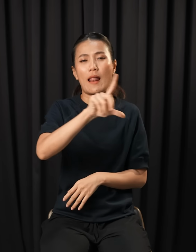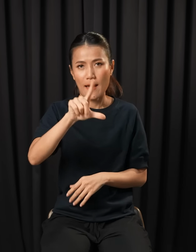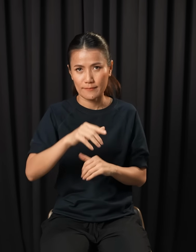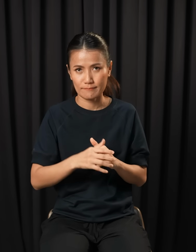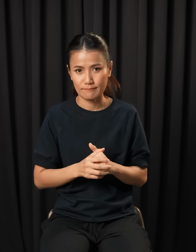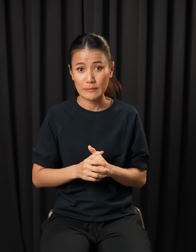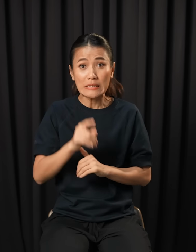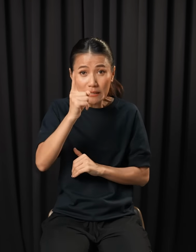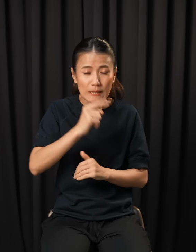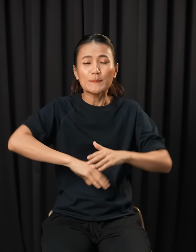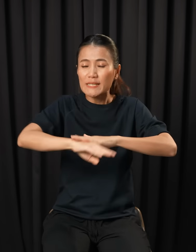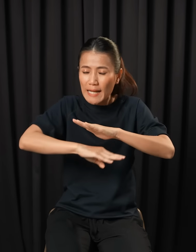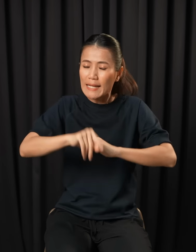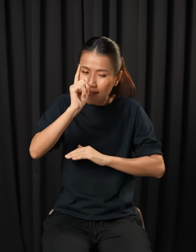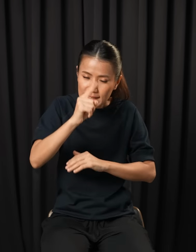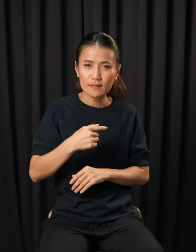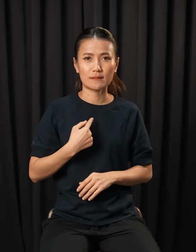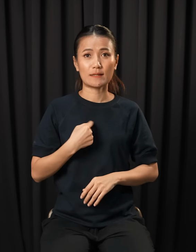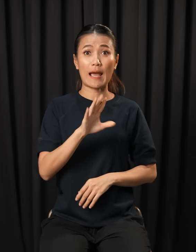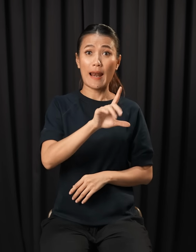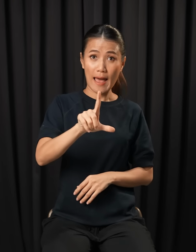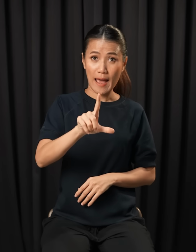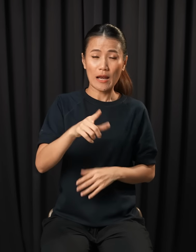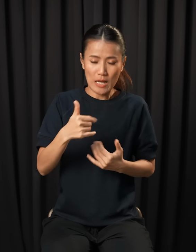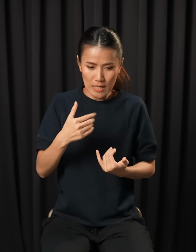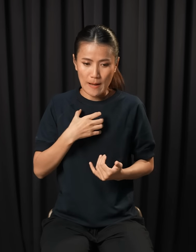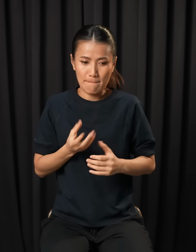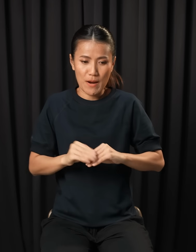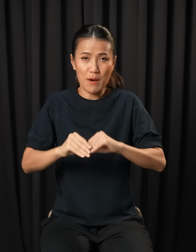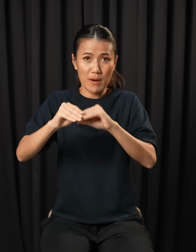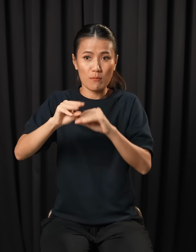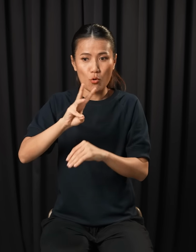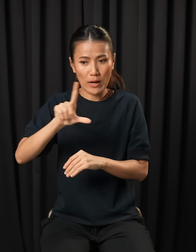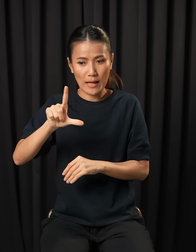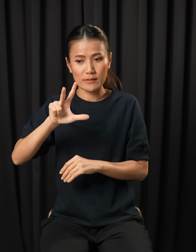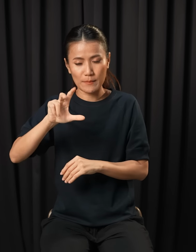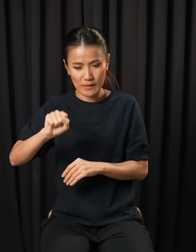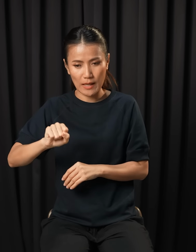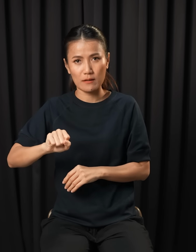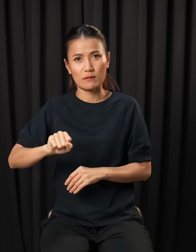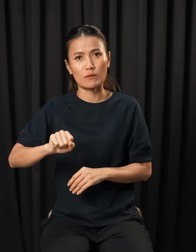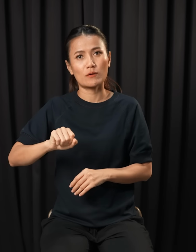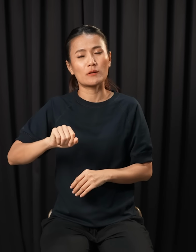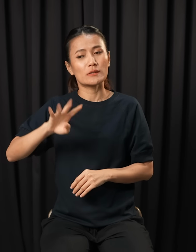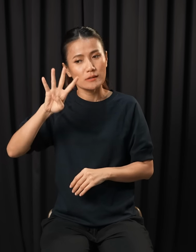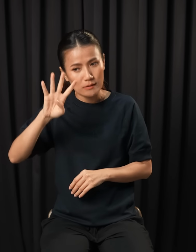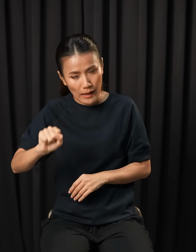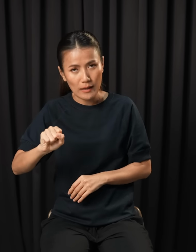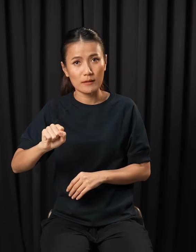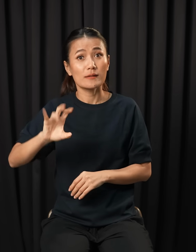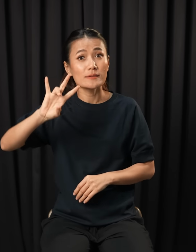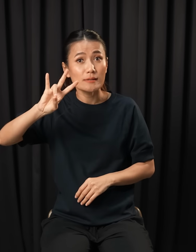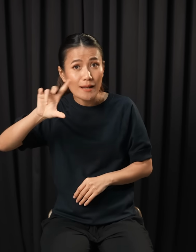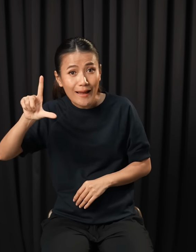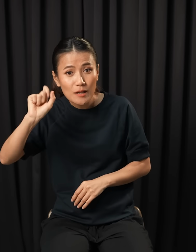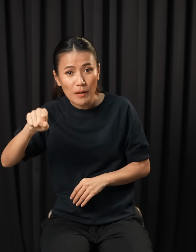เดิมให้ได้เนื่องจากว่า 5ล้านนี่คือตอกเสาเข็ม ตอกเสาเข็มที่เราต้องรักษาฐานเดิมให้มั่นที่เหลือคือขยายฐาน คราวนี้เ